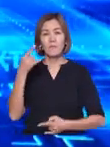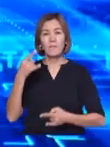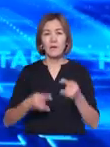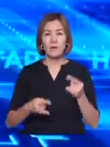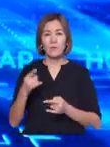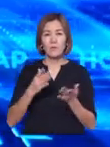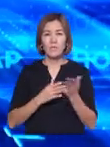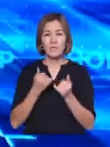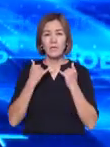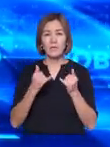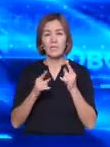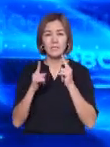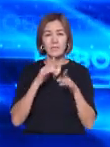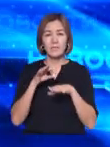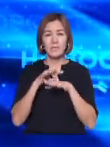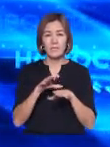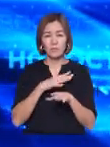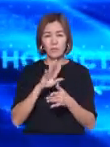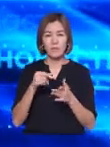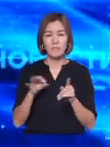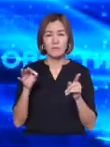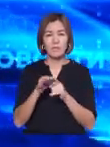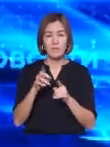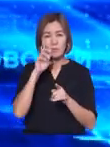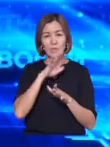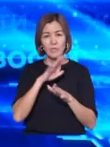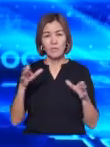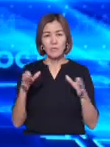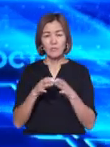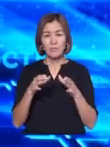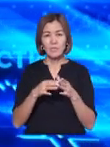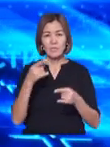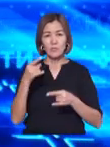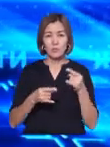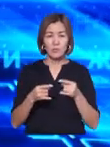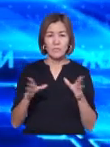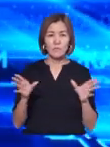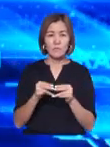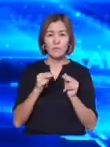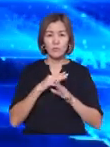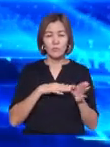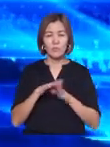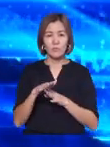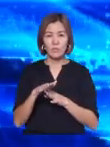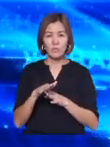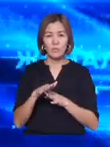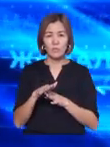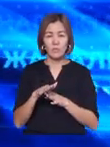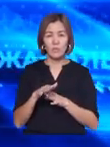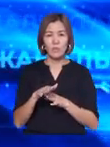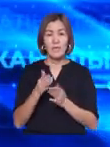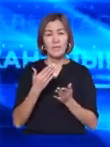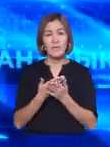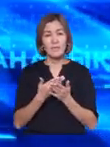Талдықорғанда бағы өкілдеріне арналған семинар-тренинг өтті. Басты мақсаты үкіметтік емес ұйымдар мен журналистерді бірлесіп жұмыс жасауға